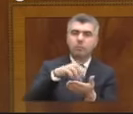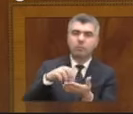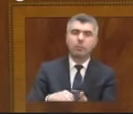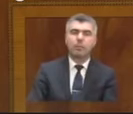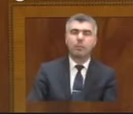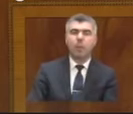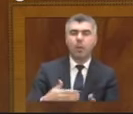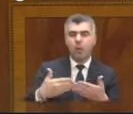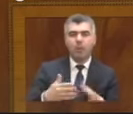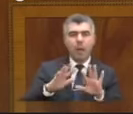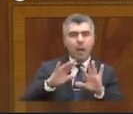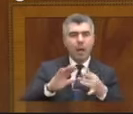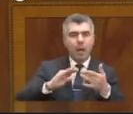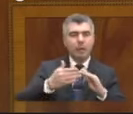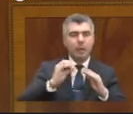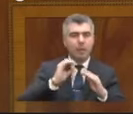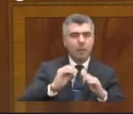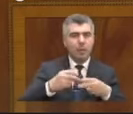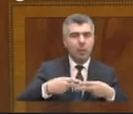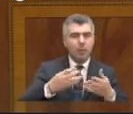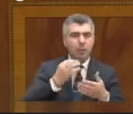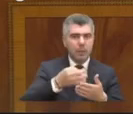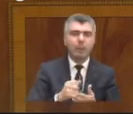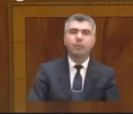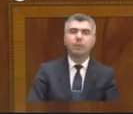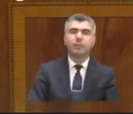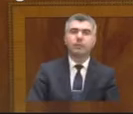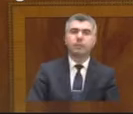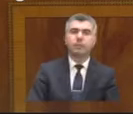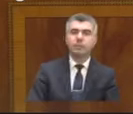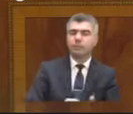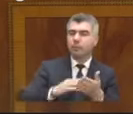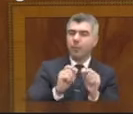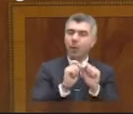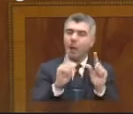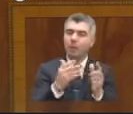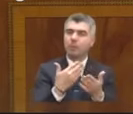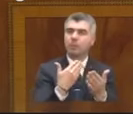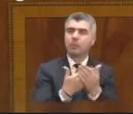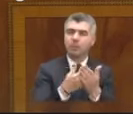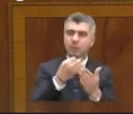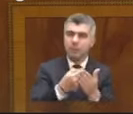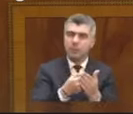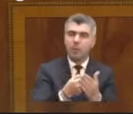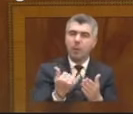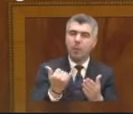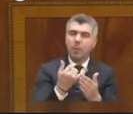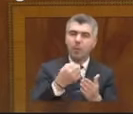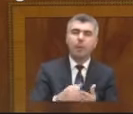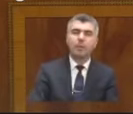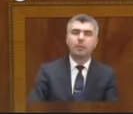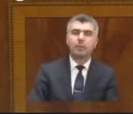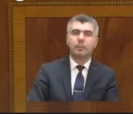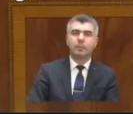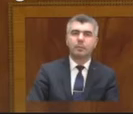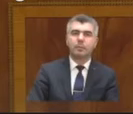اليوم كيدخلها في الانترنت وكيتقيد، ما عنده حتى علاقه مع الناس. ودونك هذا الشيء بالنسبه لنا هو جد ايجابي،